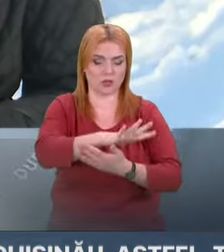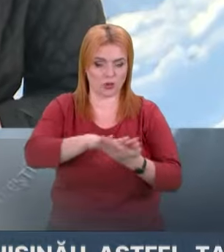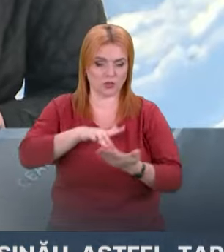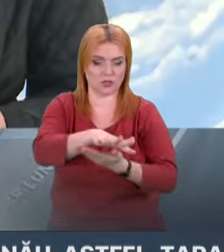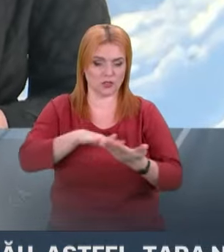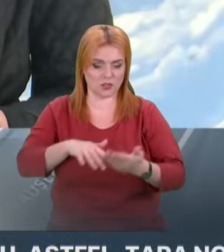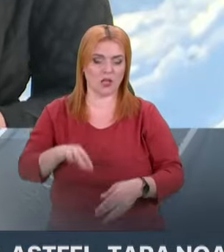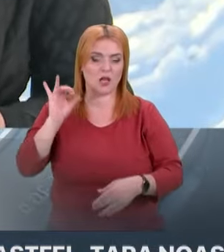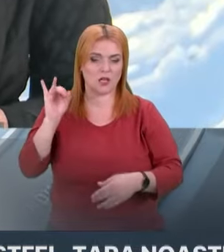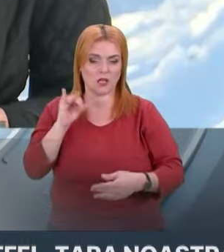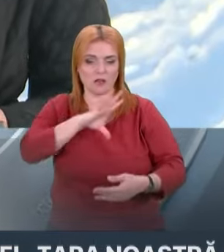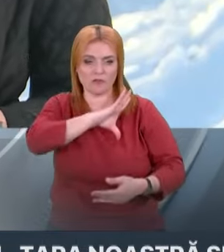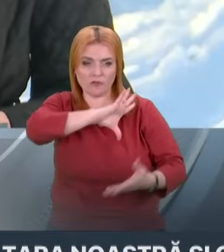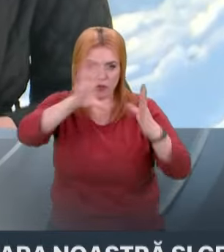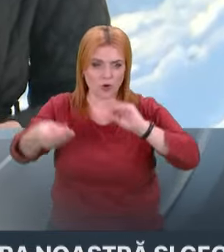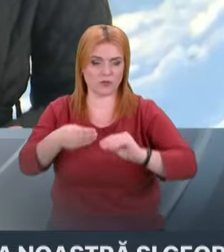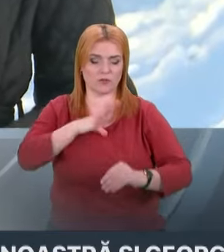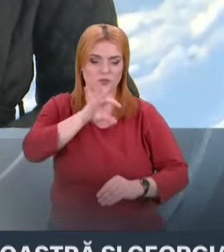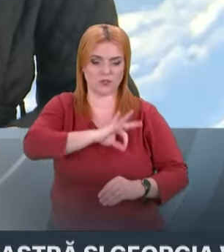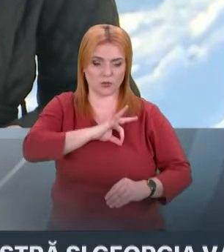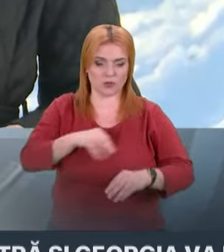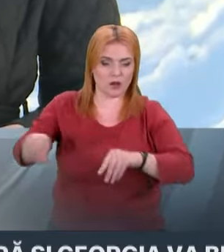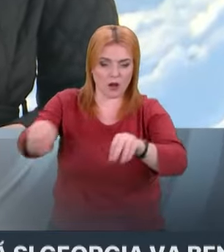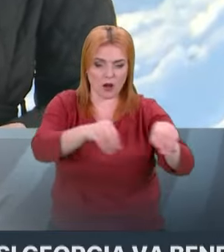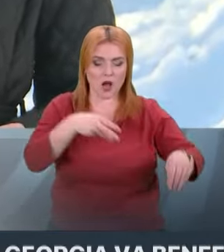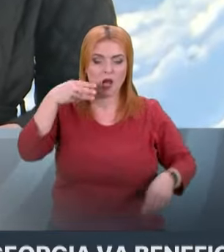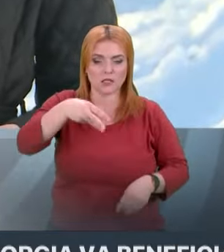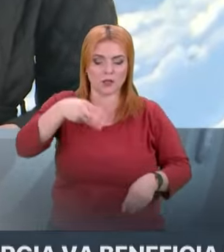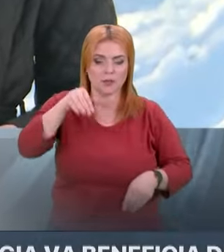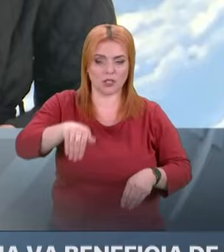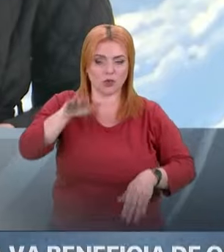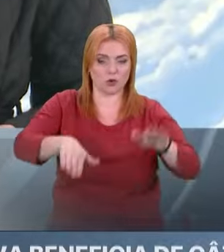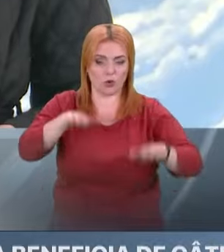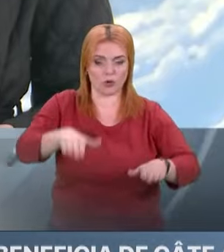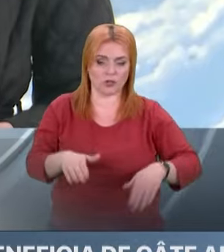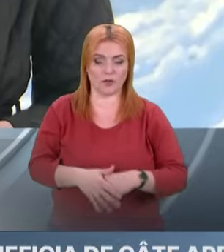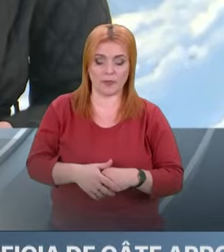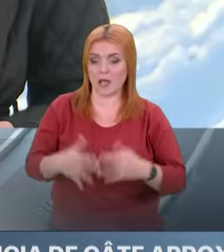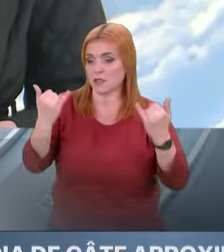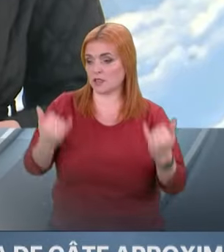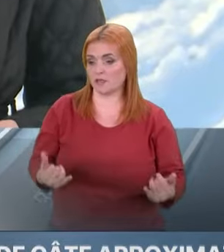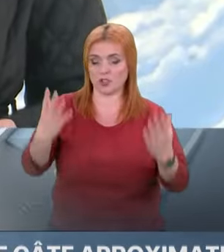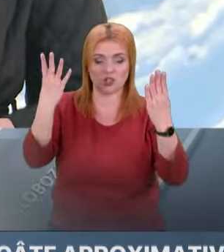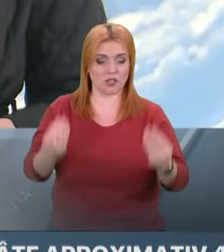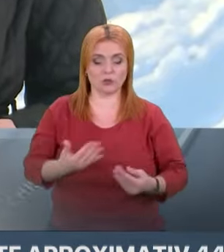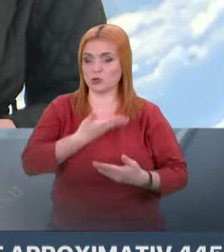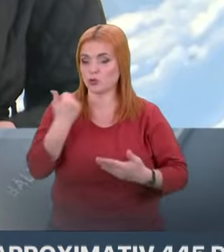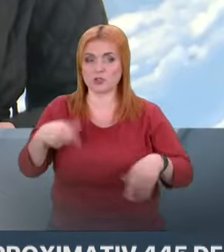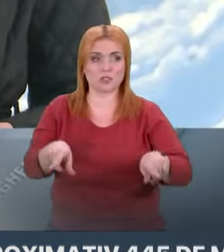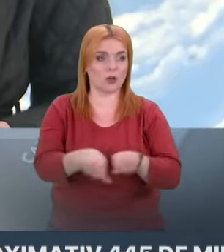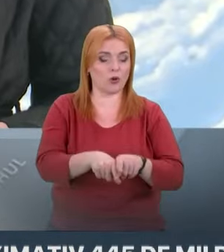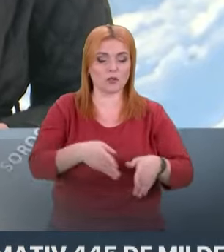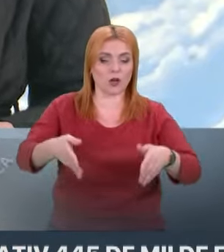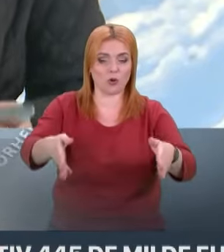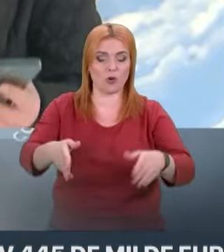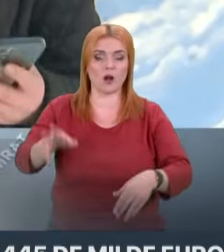3000 de tone de material antiderapant. La moment, trasee blocate în țară nu sunt, însă se circulă cu dificultate